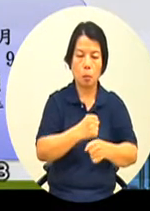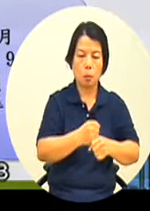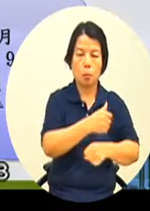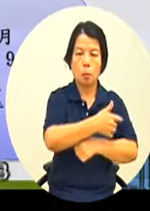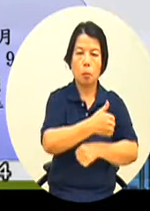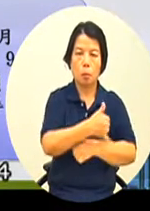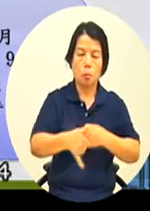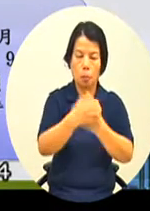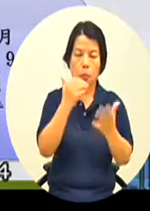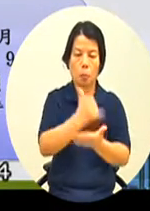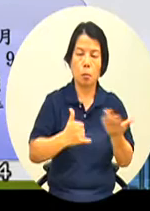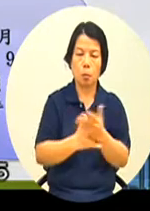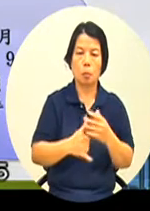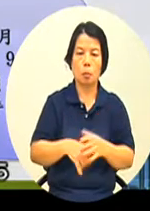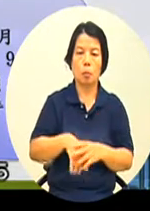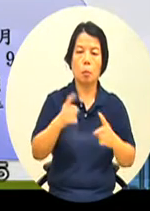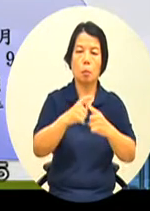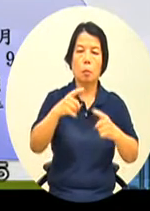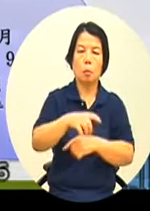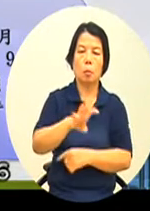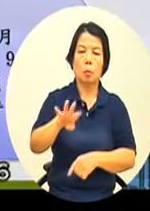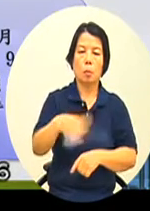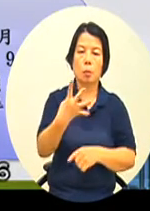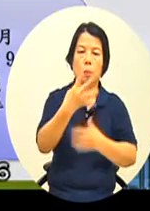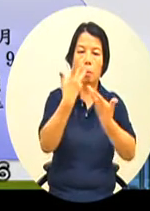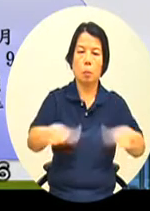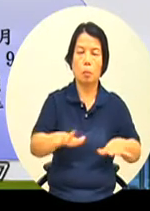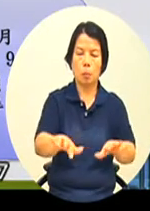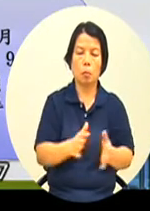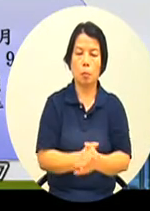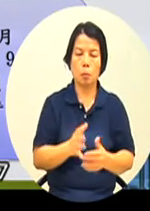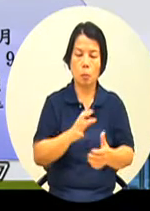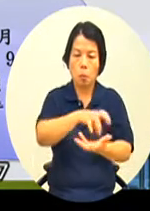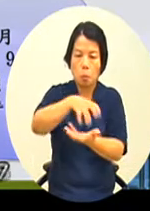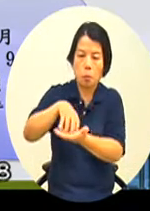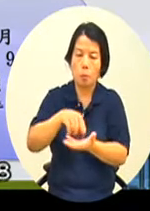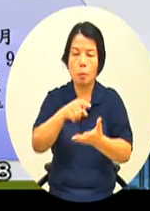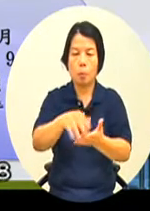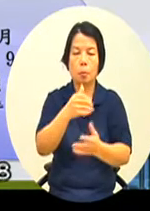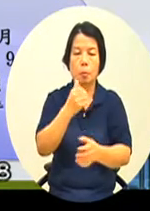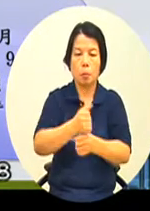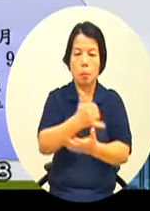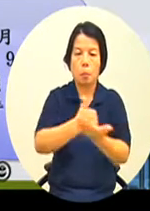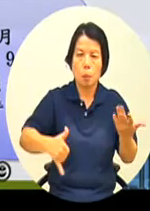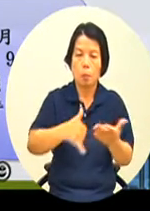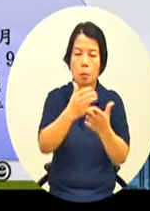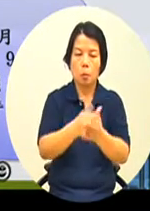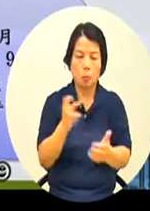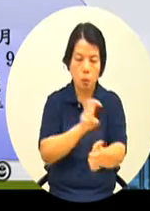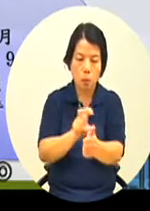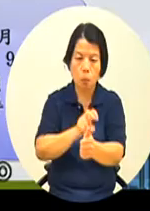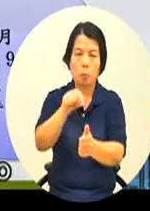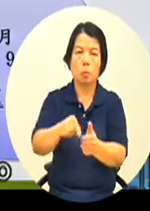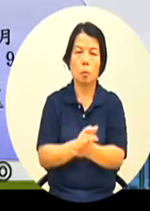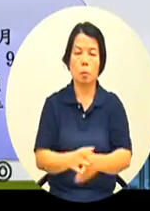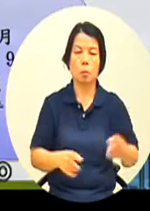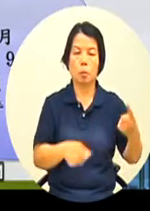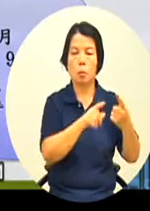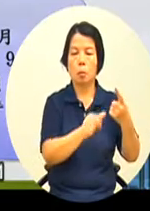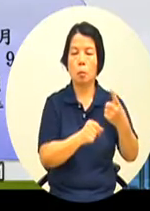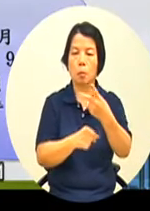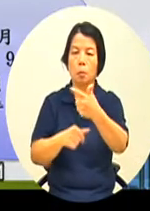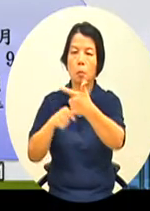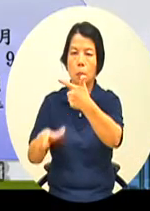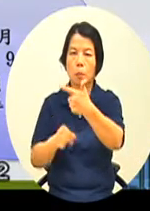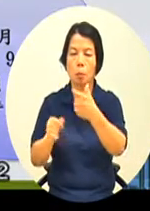有422人。那在妥办退伍案件、照护遗眷生活部分，1到6月我们一共有